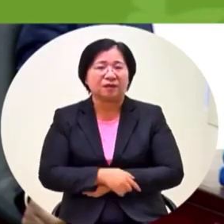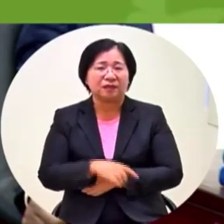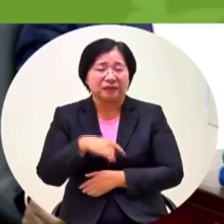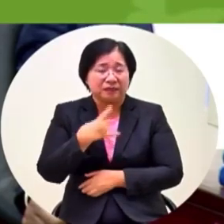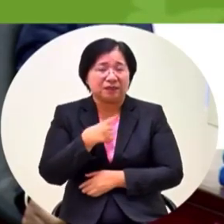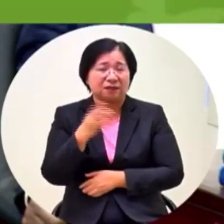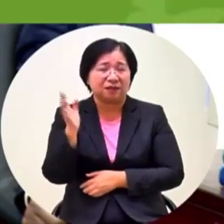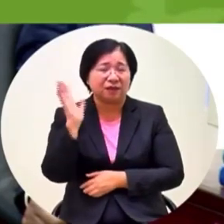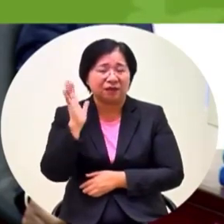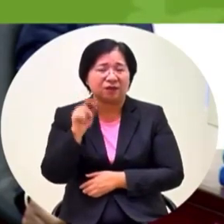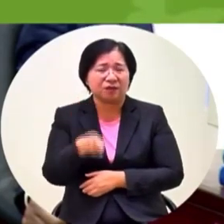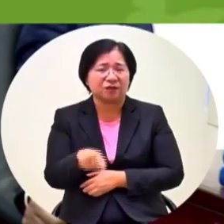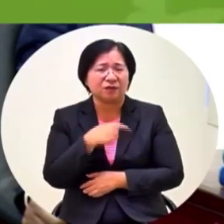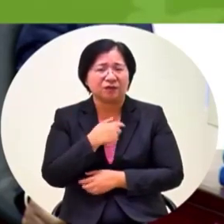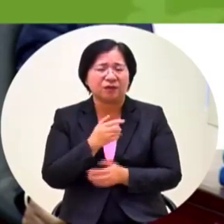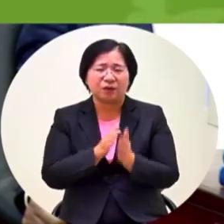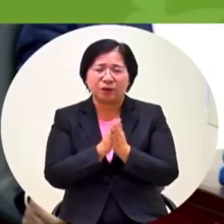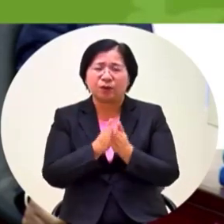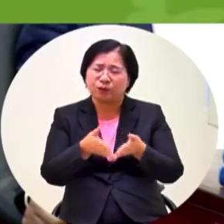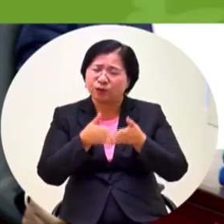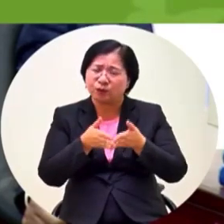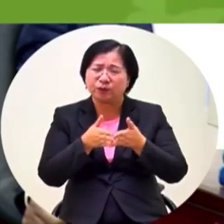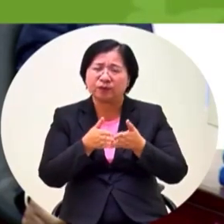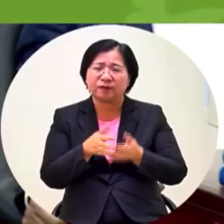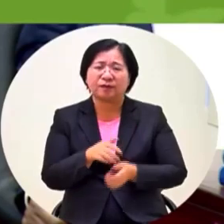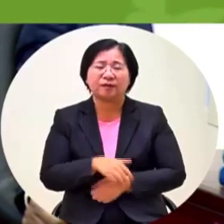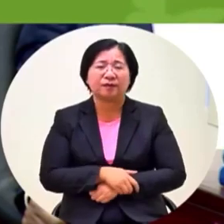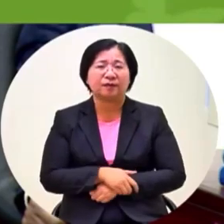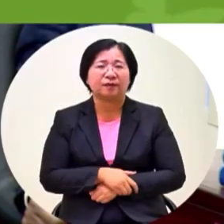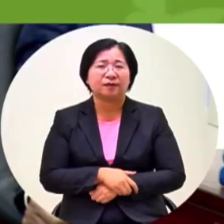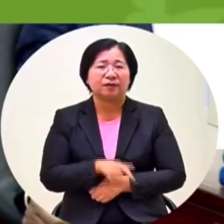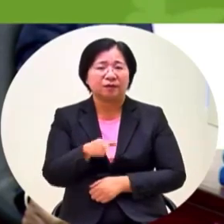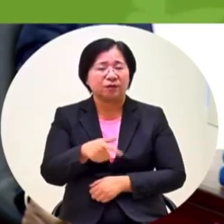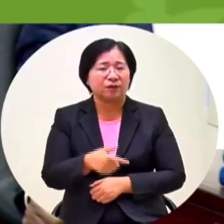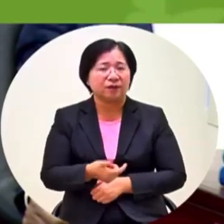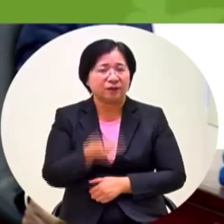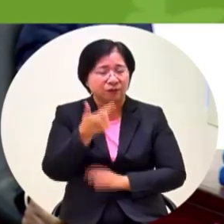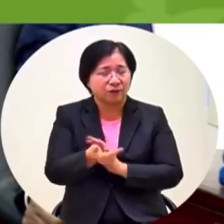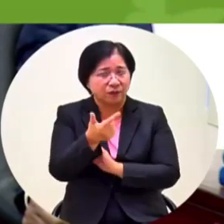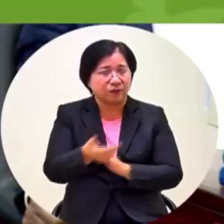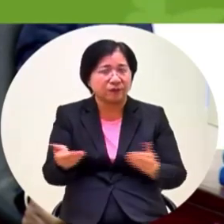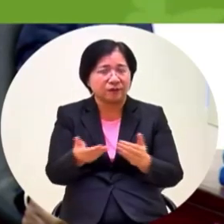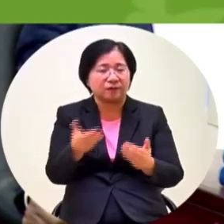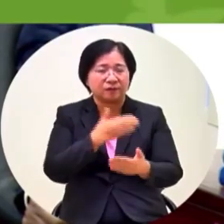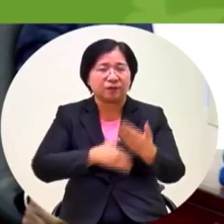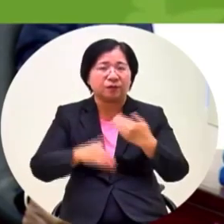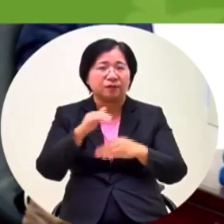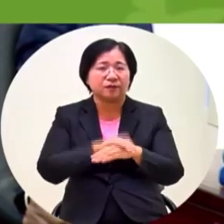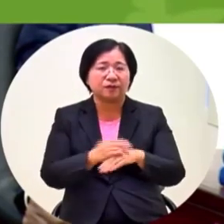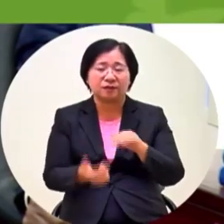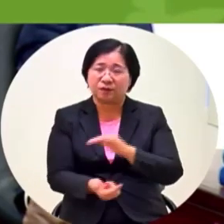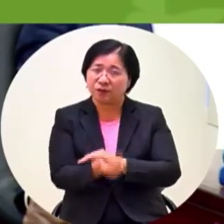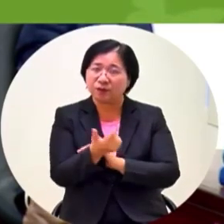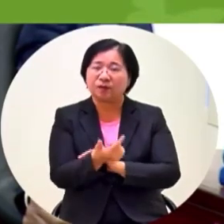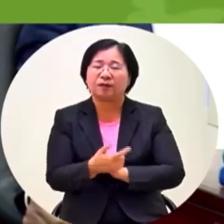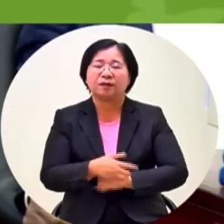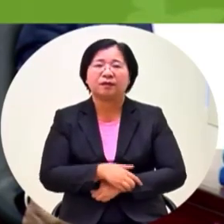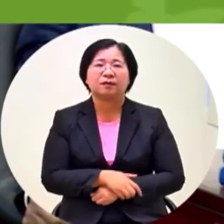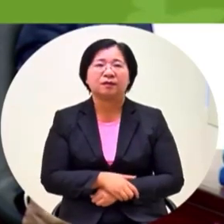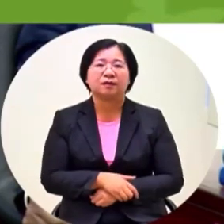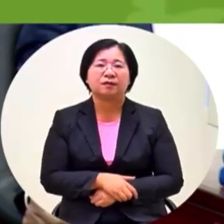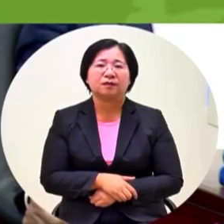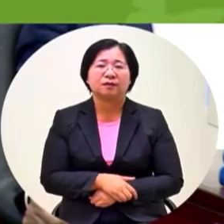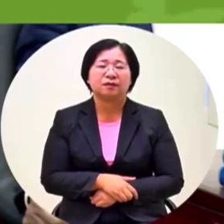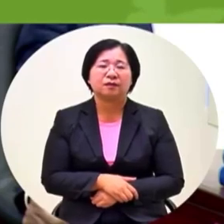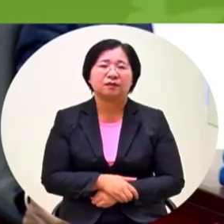们非常的需求那个自来水，赶快把这个工程也让来完成。所以局长，这个挖管中